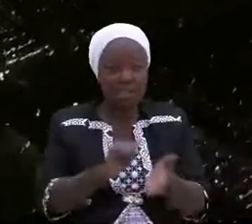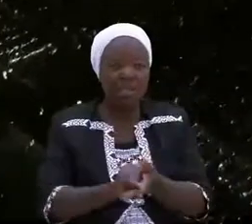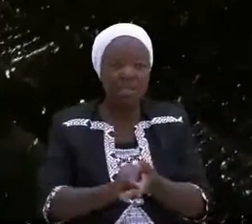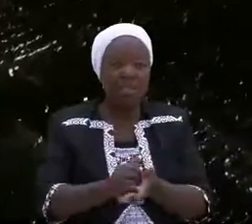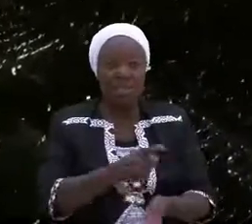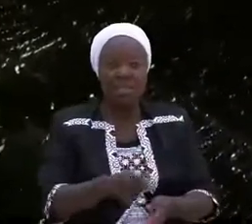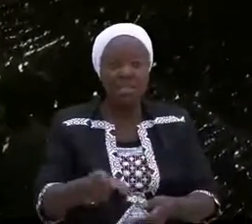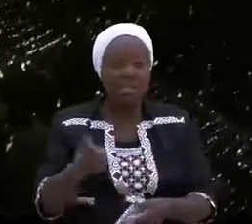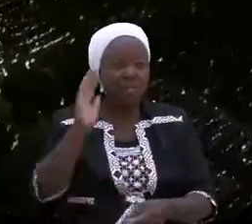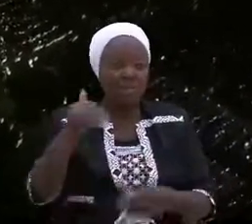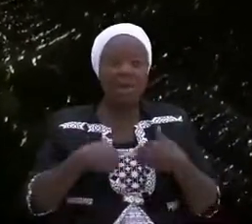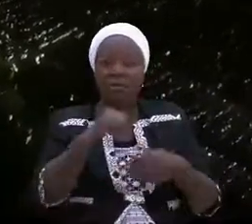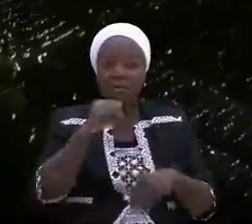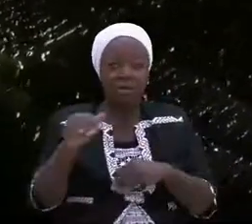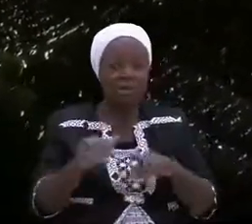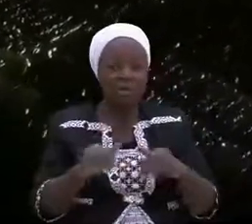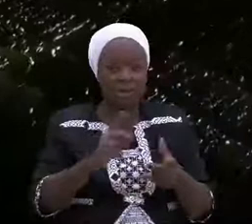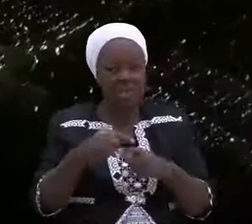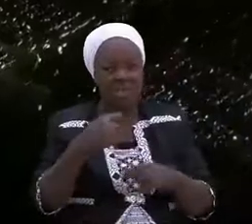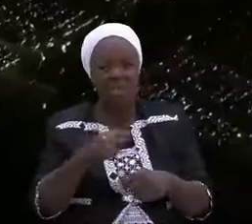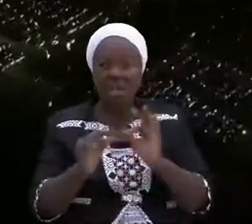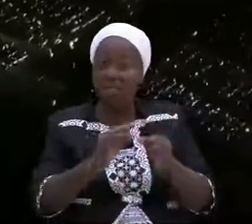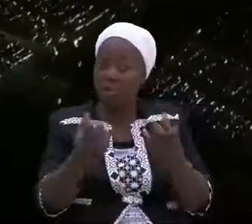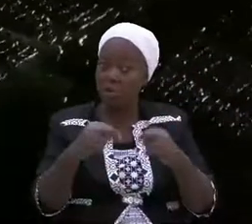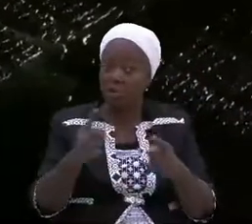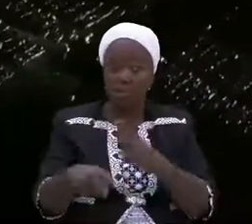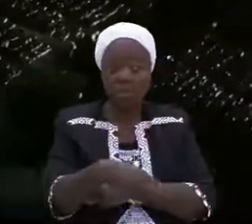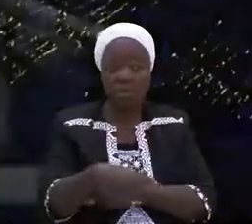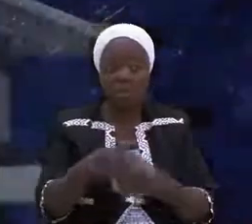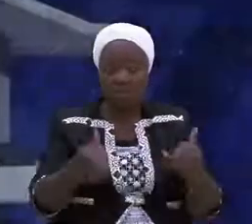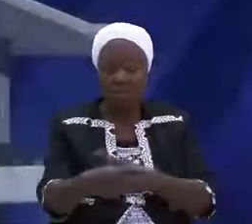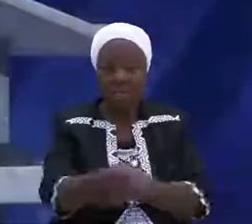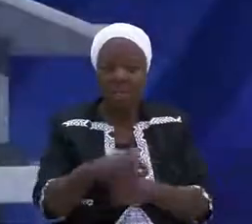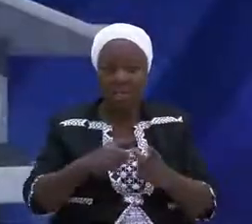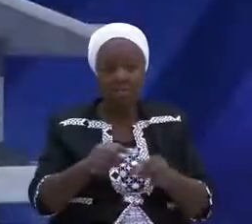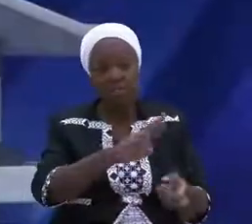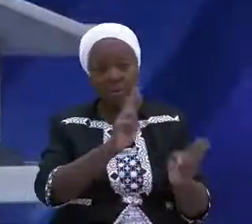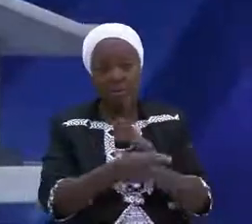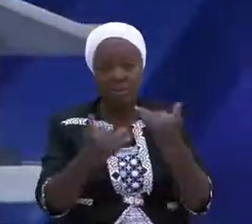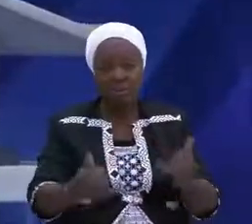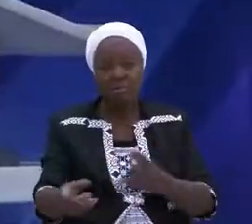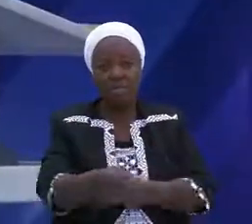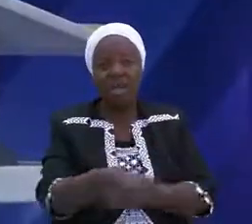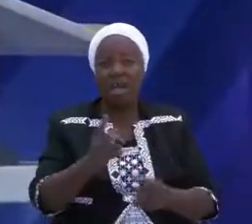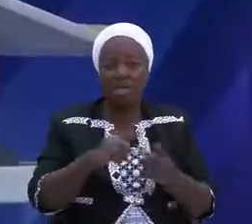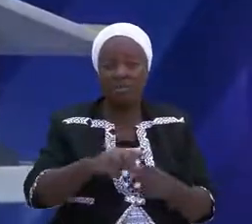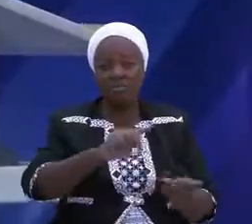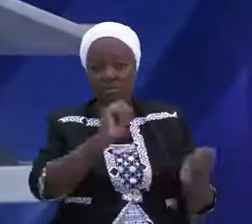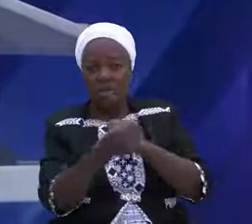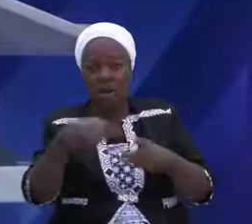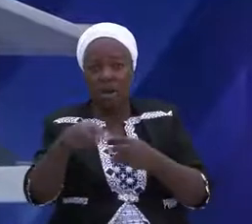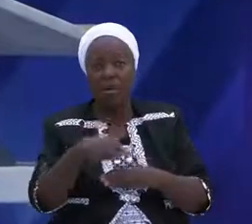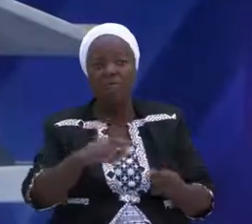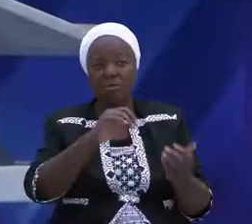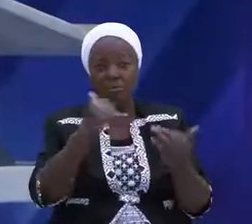Dieu dit, si tu viens aujourd'hui, si tu te repens aujourd'hui, si tu te tournes aujourd'hui, je